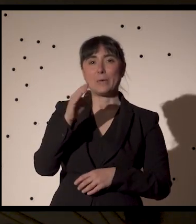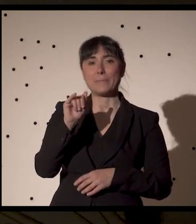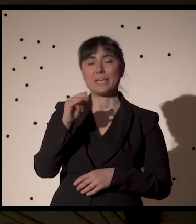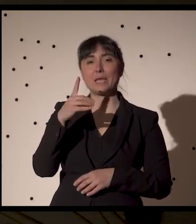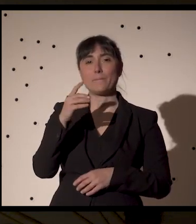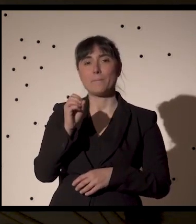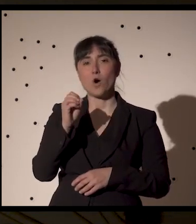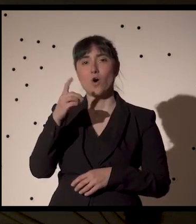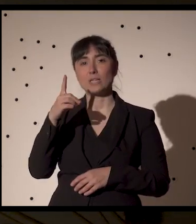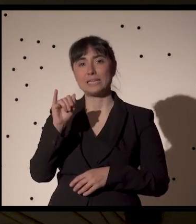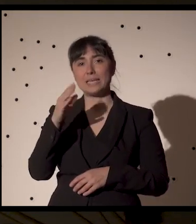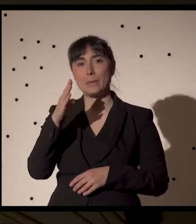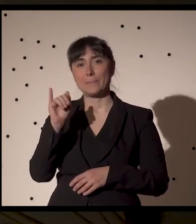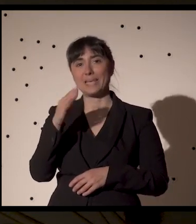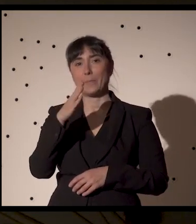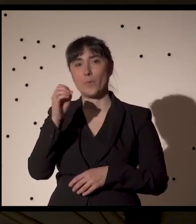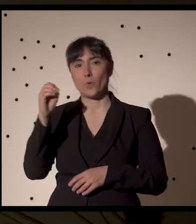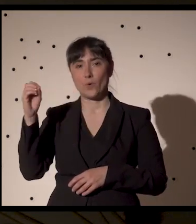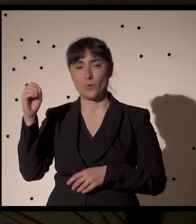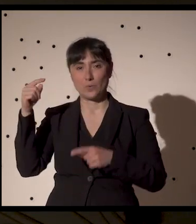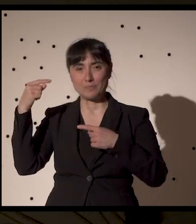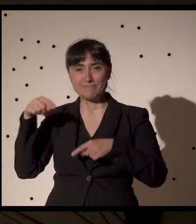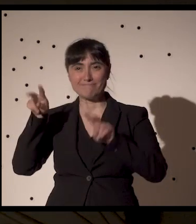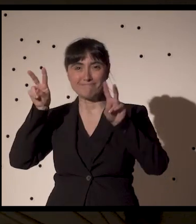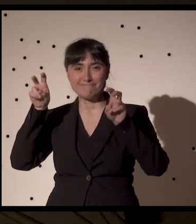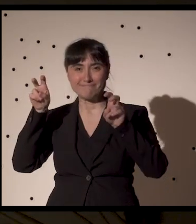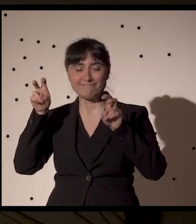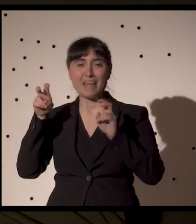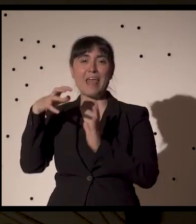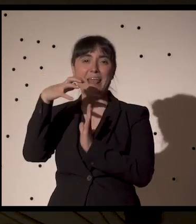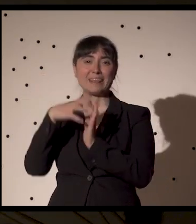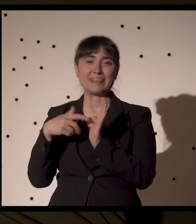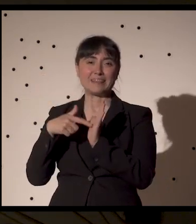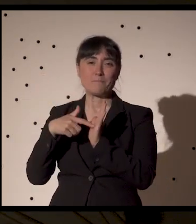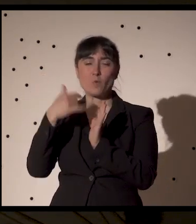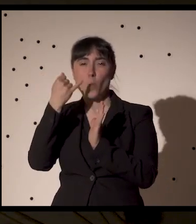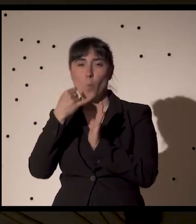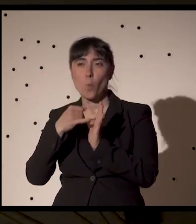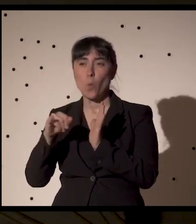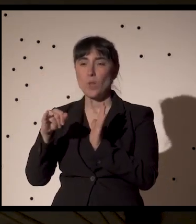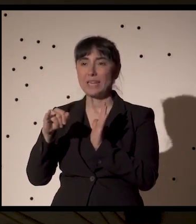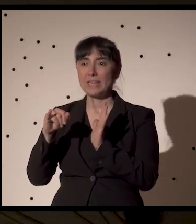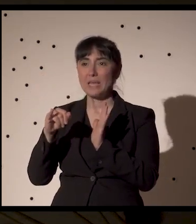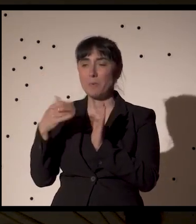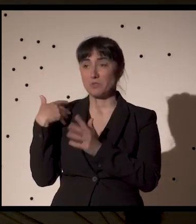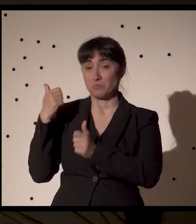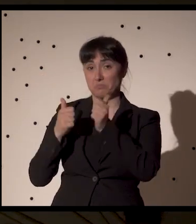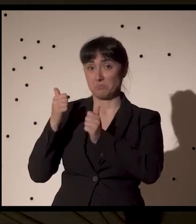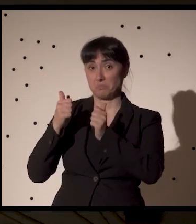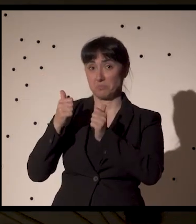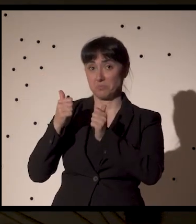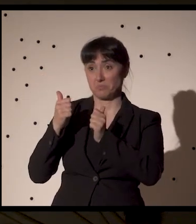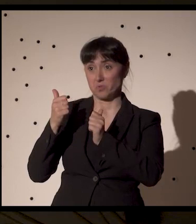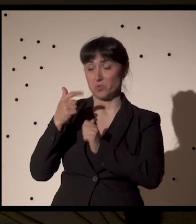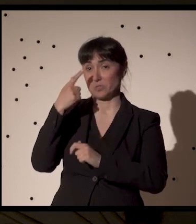questo testo era arrivato finalista era arrivata nella cinquina dei finalisti del premio riccioni